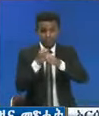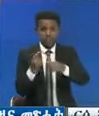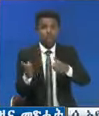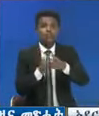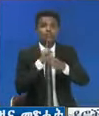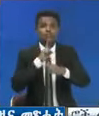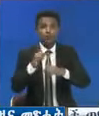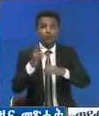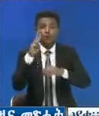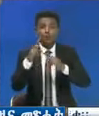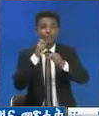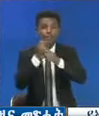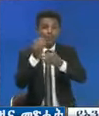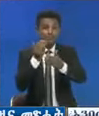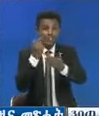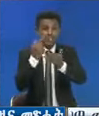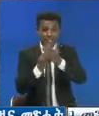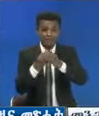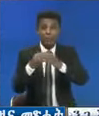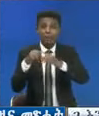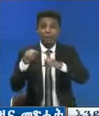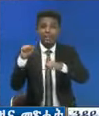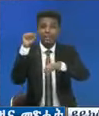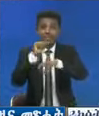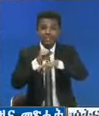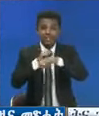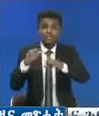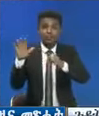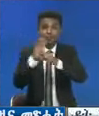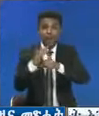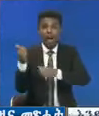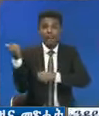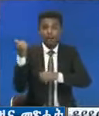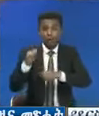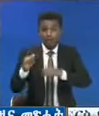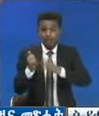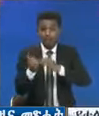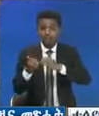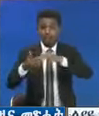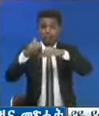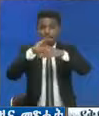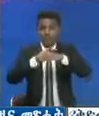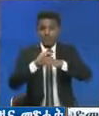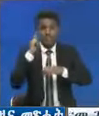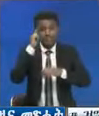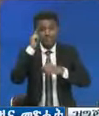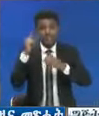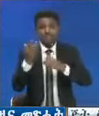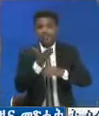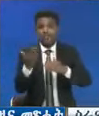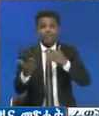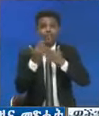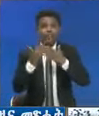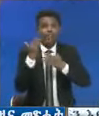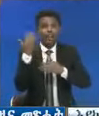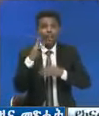ከሁለት አመት በፊት ይህንን በድንጋይ የተሞላ ተራራን አረንጓዴ ለማልበስ ሲያስቡ ነገሩ ቀላል አልነበረም።